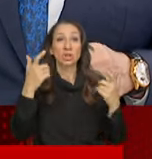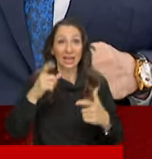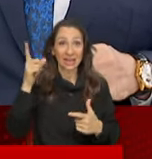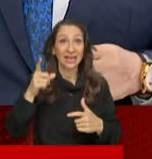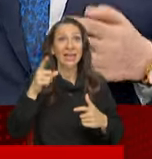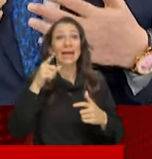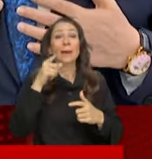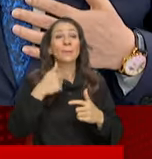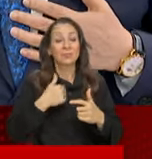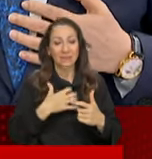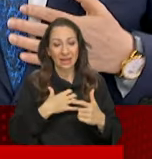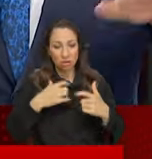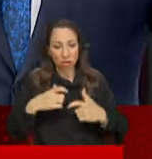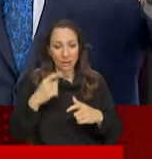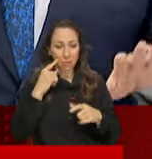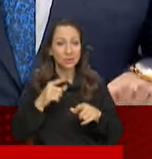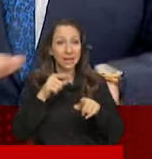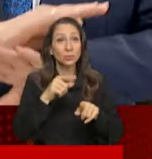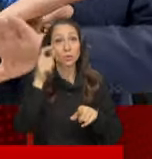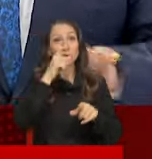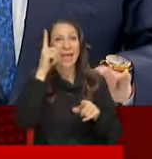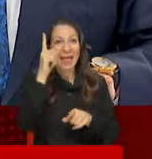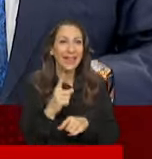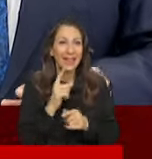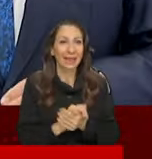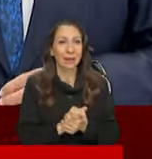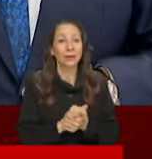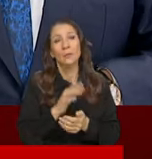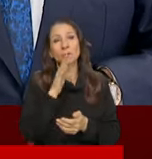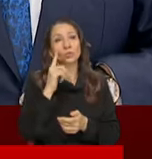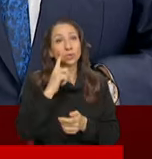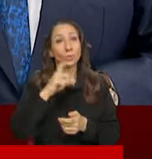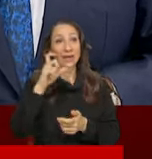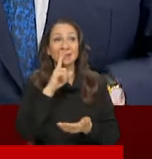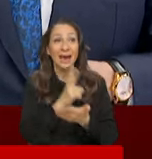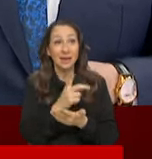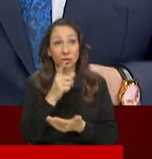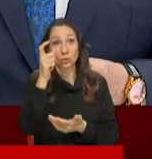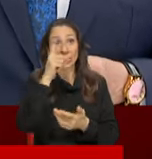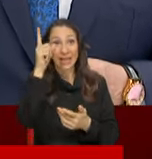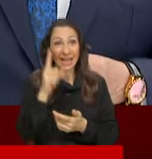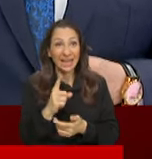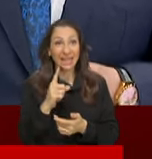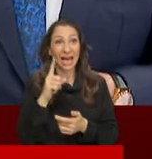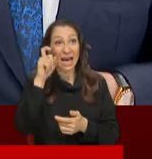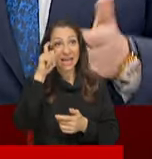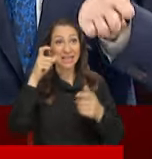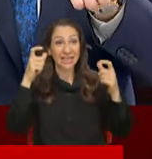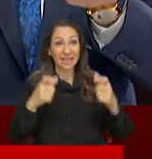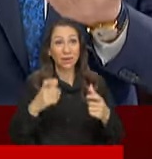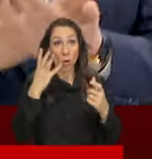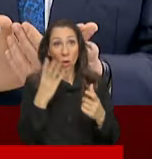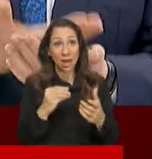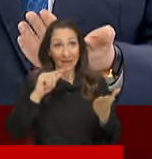şehir düzeni boyuta bizim takip ettiğimiz Türkiye'de ilk biliyorsunuz Cumhurbaşkanı kararnamesiyle Türkiye'de ilk akıllı Kent